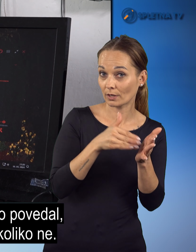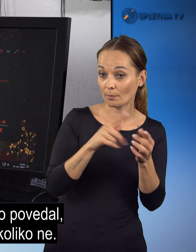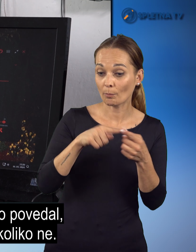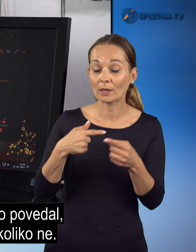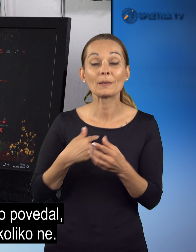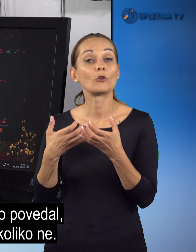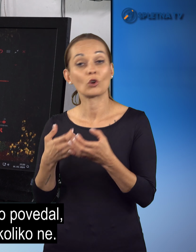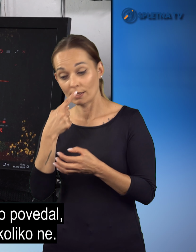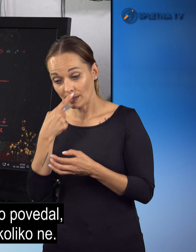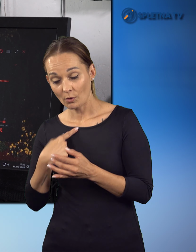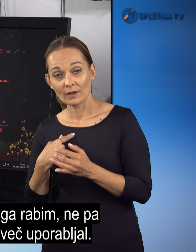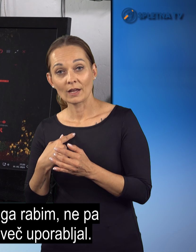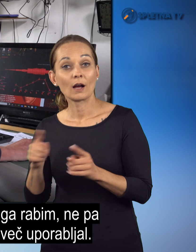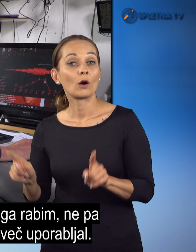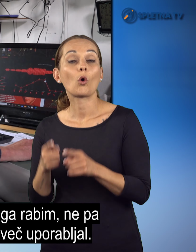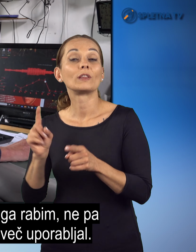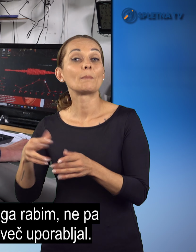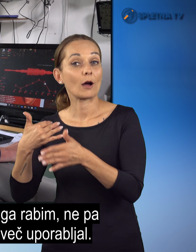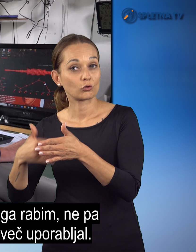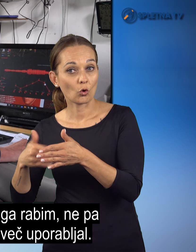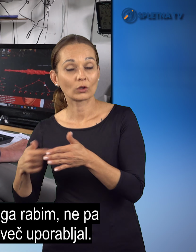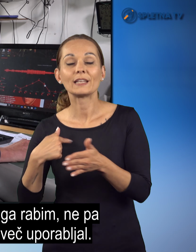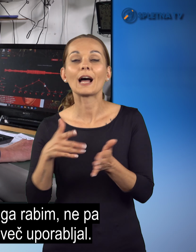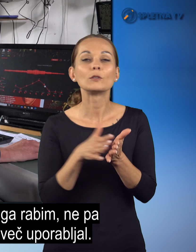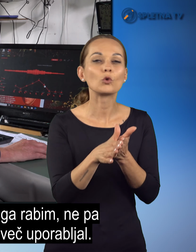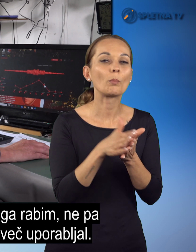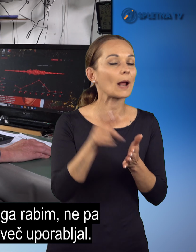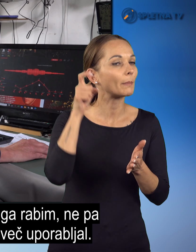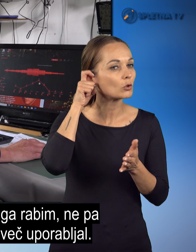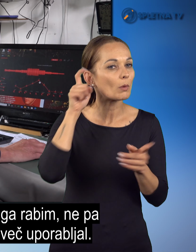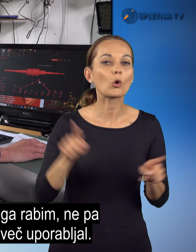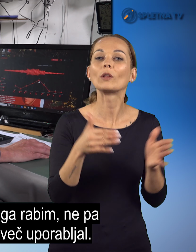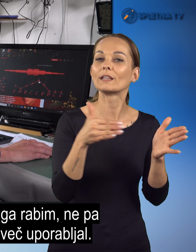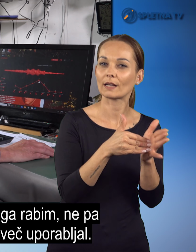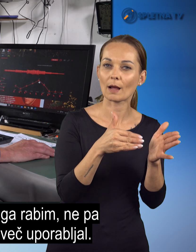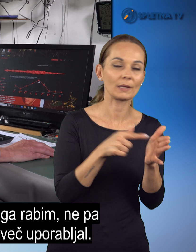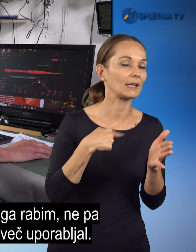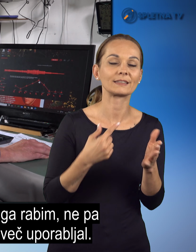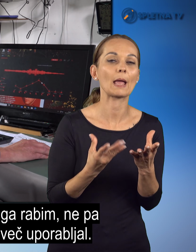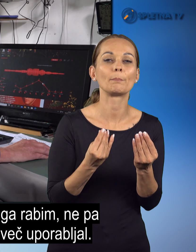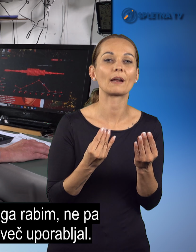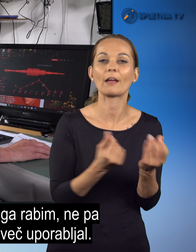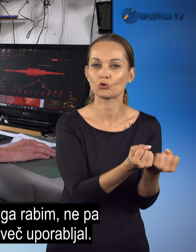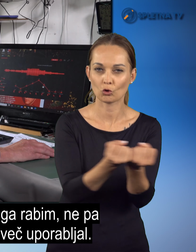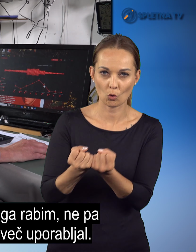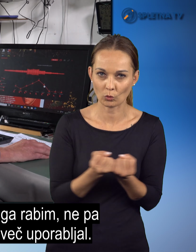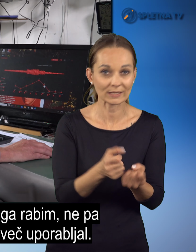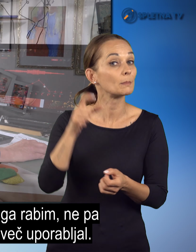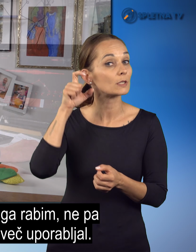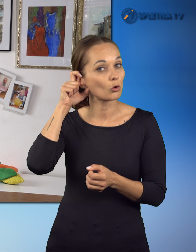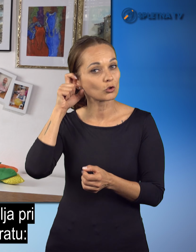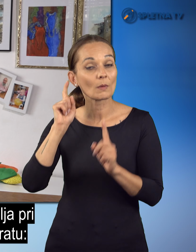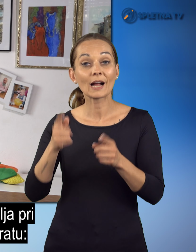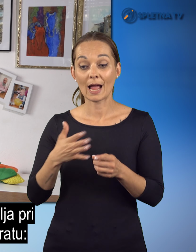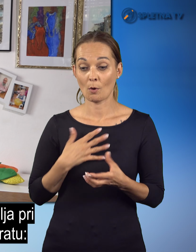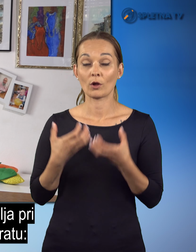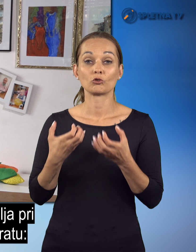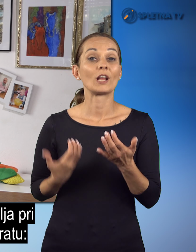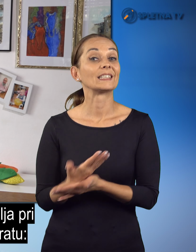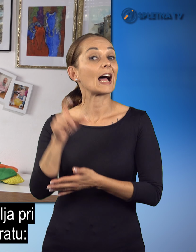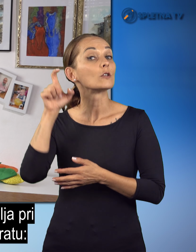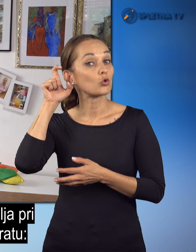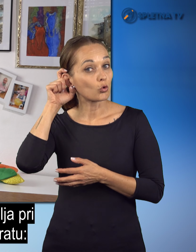koliko to škodi, koliko ne. Uporabljam ga tam, kjer ga rabim. Ne pa, da bi ga kar nosil, pa preveč mogoče uporabljal. Kaj je moja želja pri